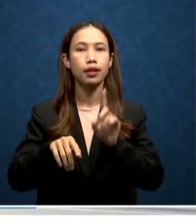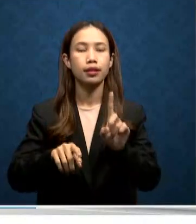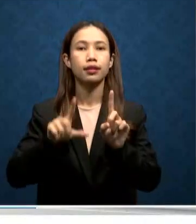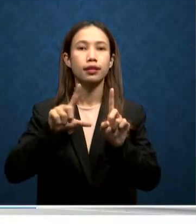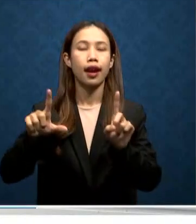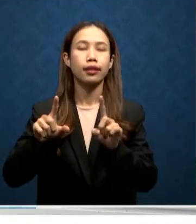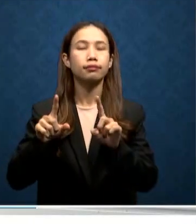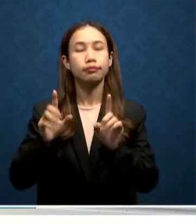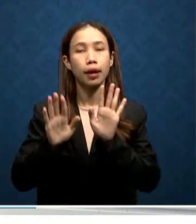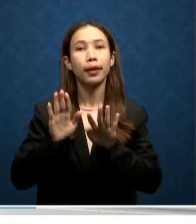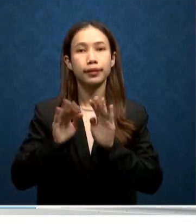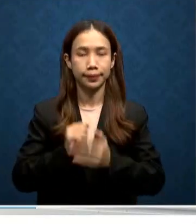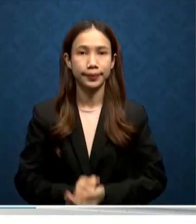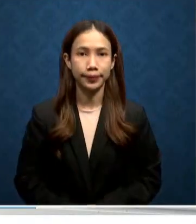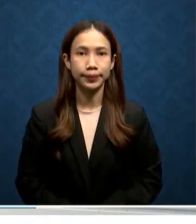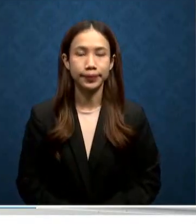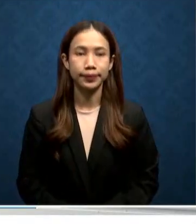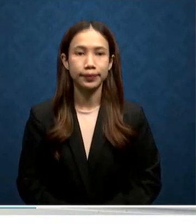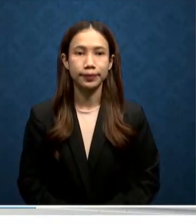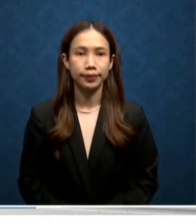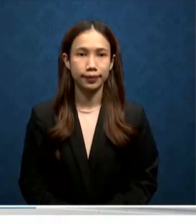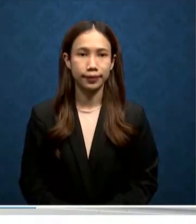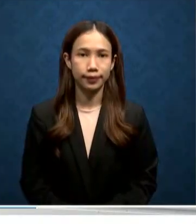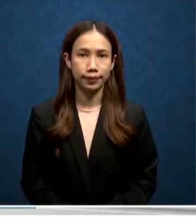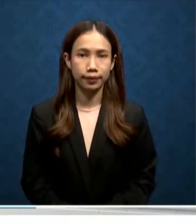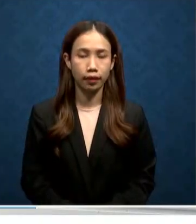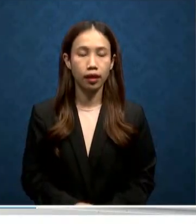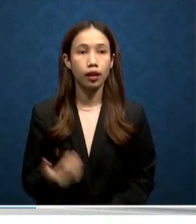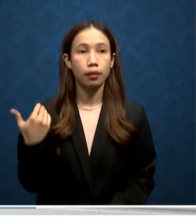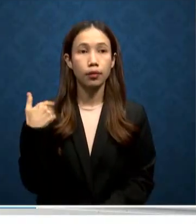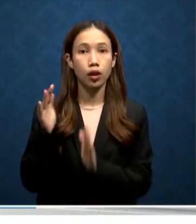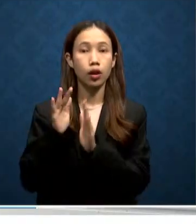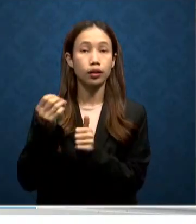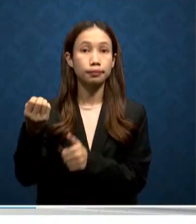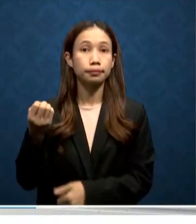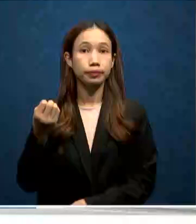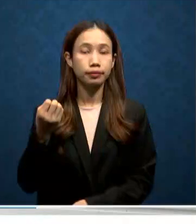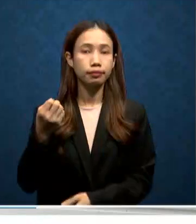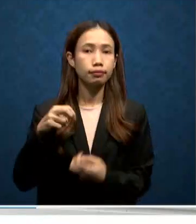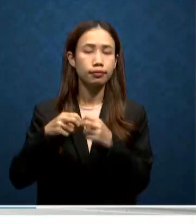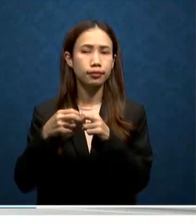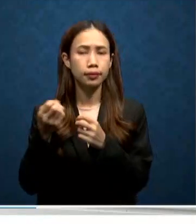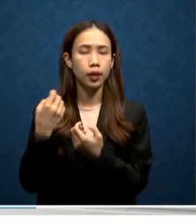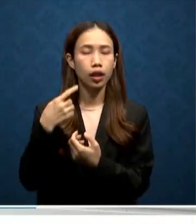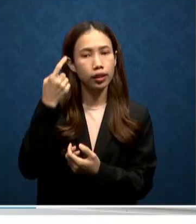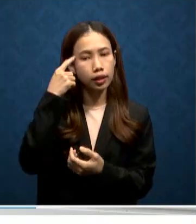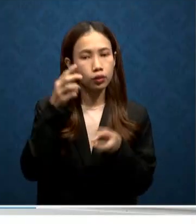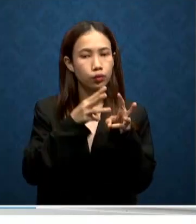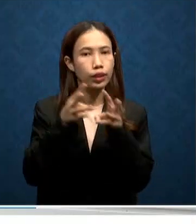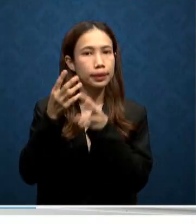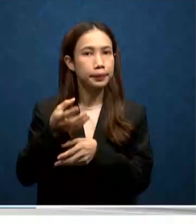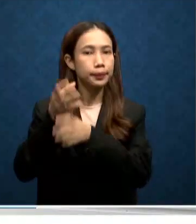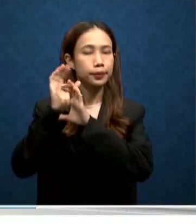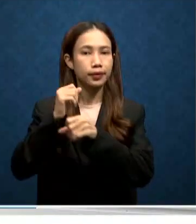บวกลบนะครับอย่างไรก็ตามเนี่ยเมื่อมีข้อทักท้วงนะครับเราก็ได้ไปเอ่อทบทวนวิธีการนะ